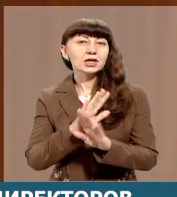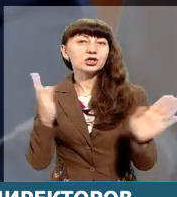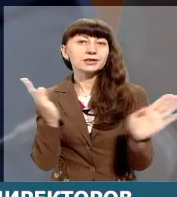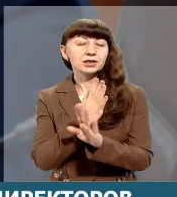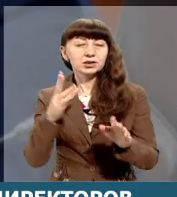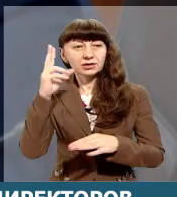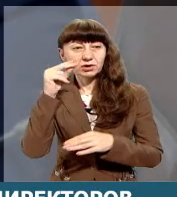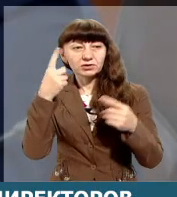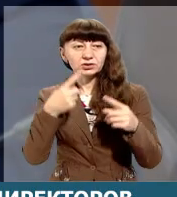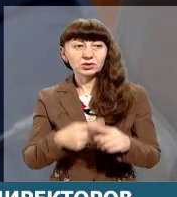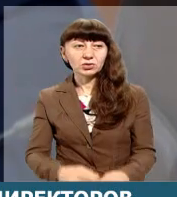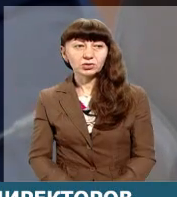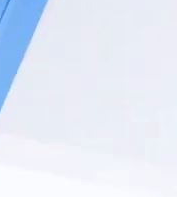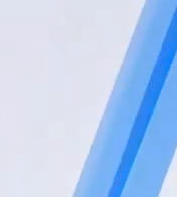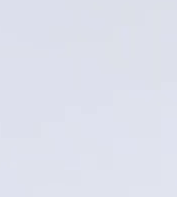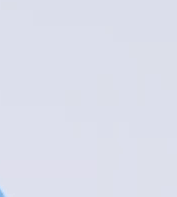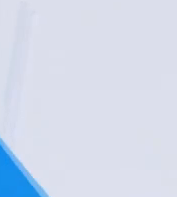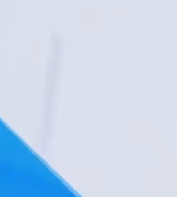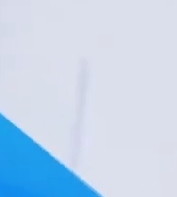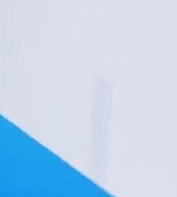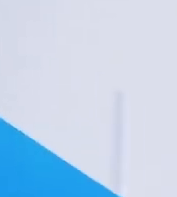цифровых технологий.